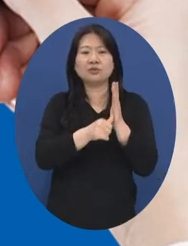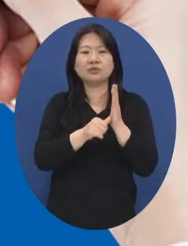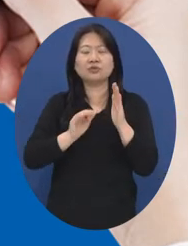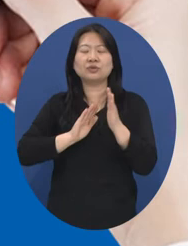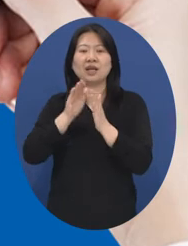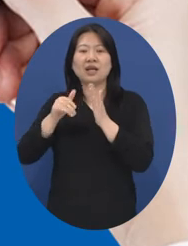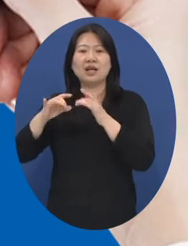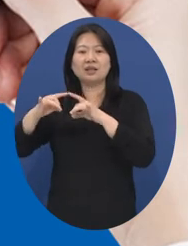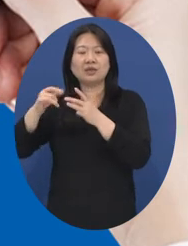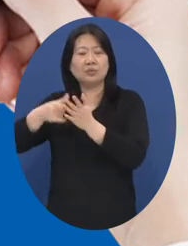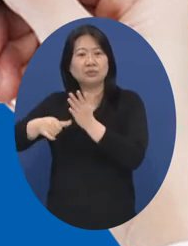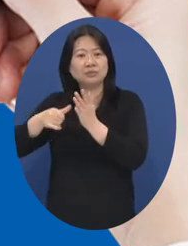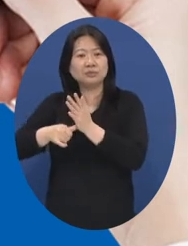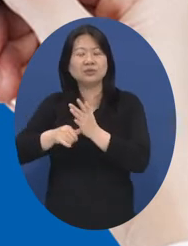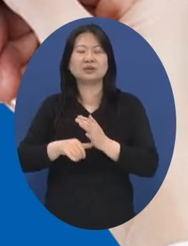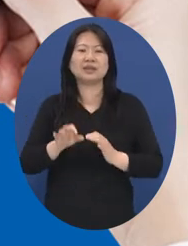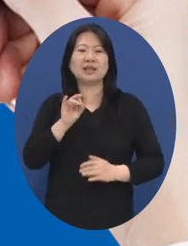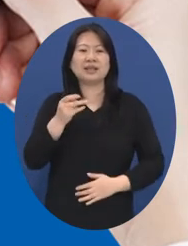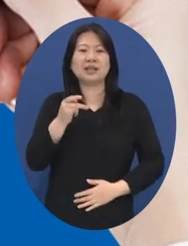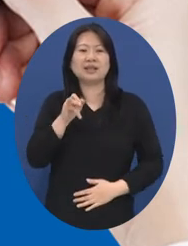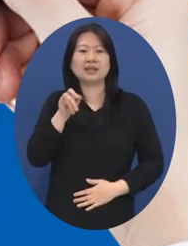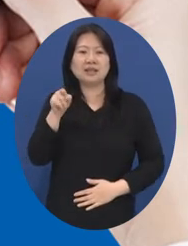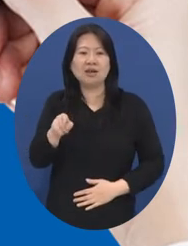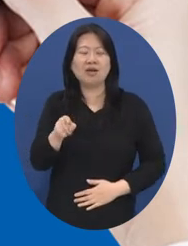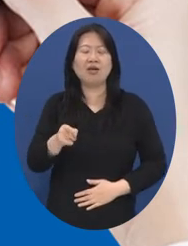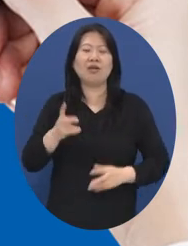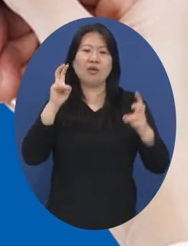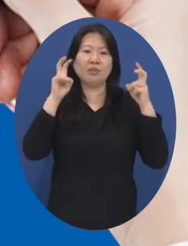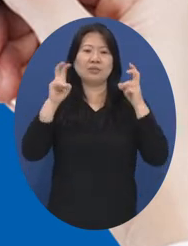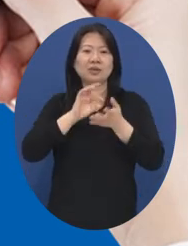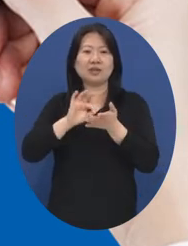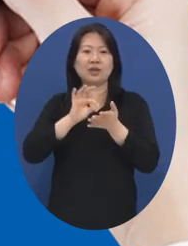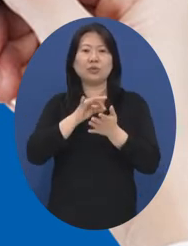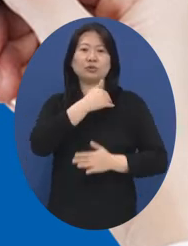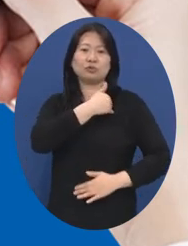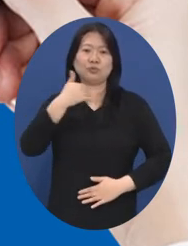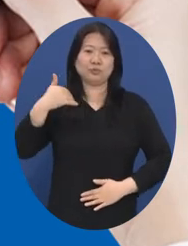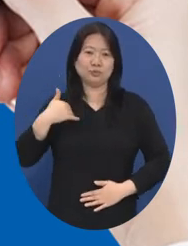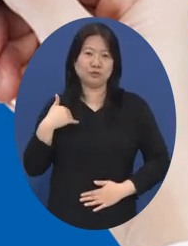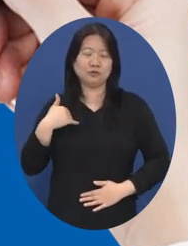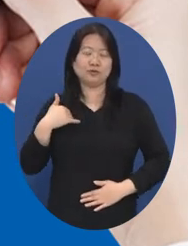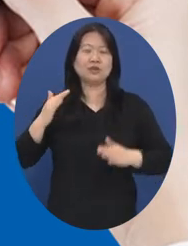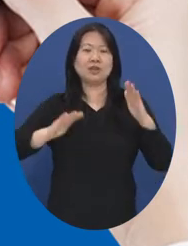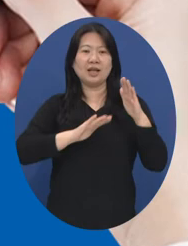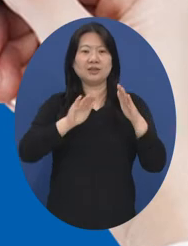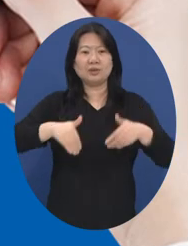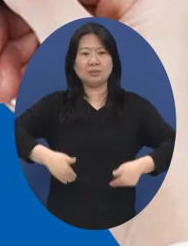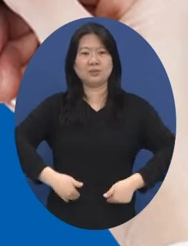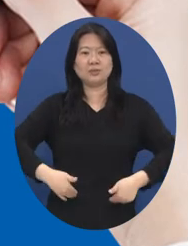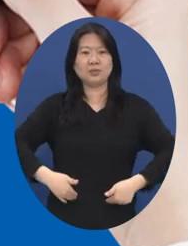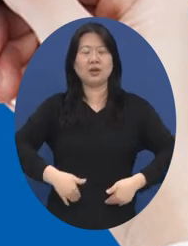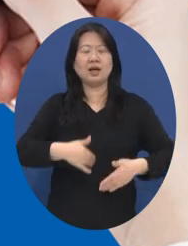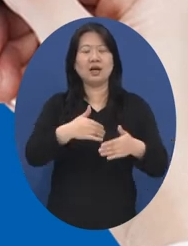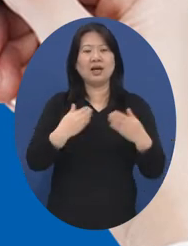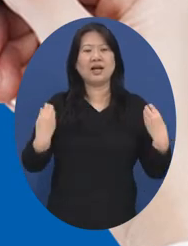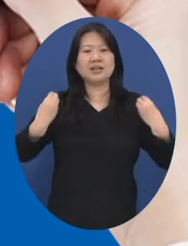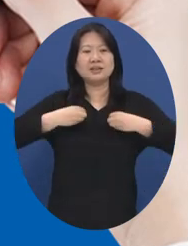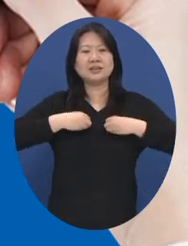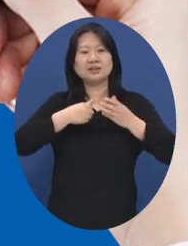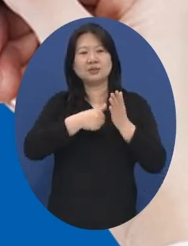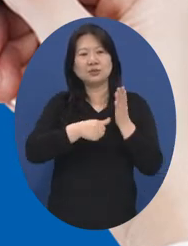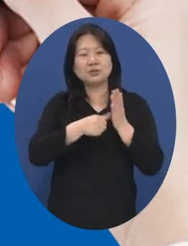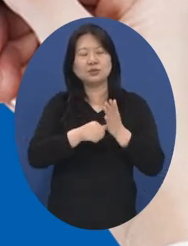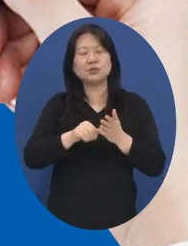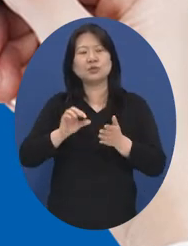업체 조명이나 타일 등을 인테리어 업체에서 의 사용도 가능합니다 가정에서 필요한 친구나 쉽기 등 의